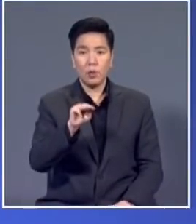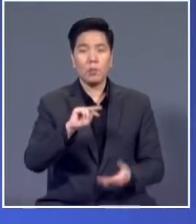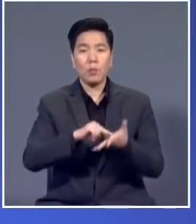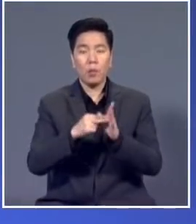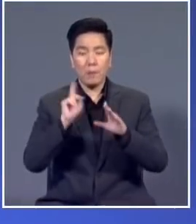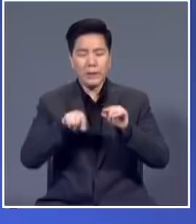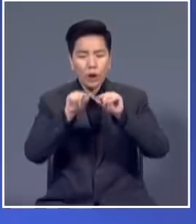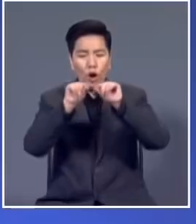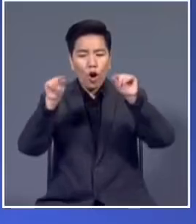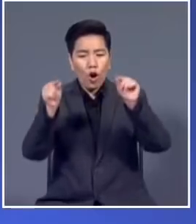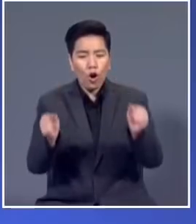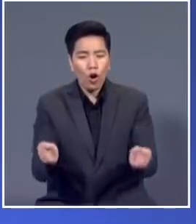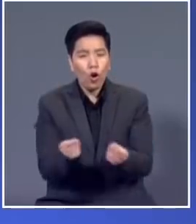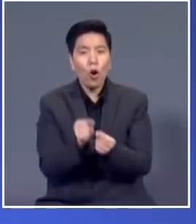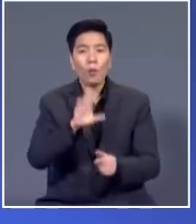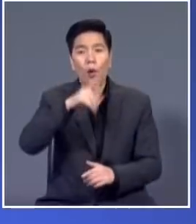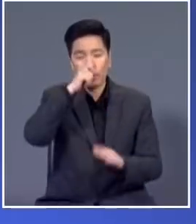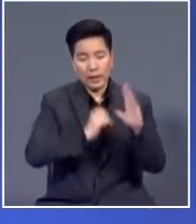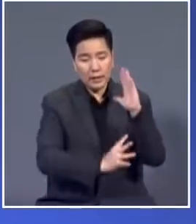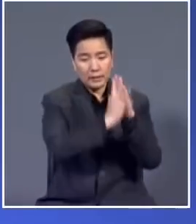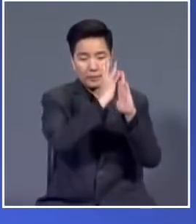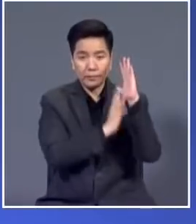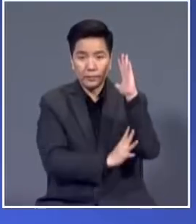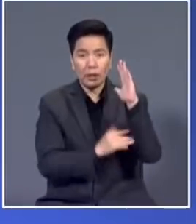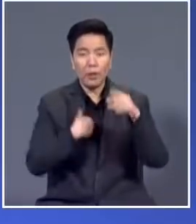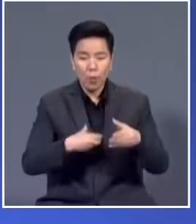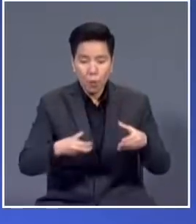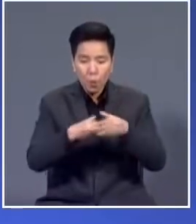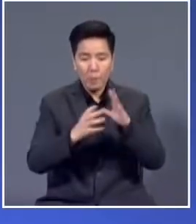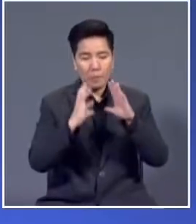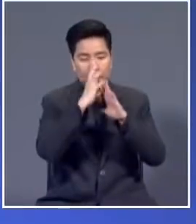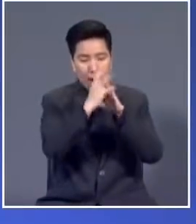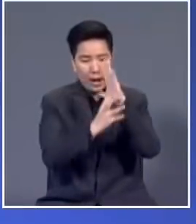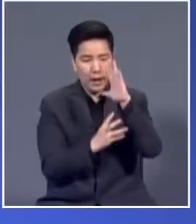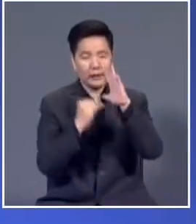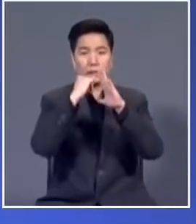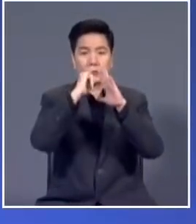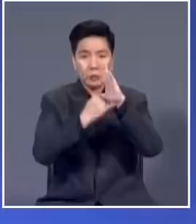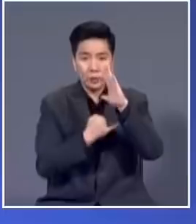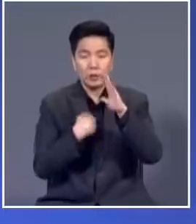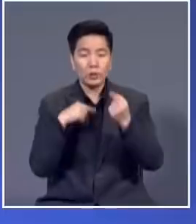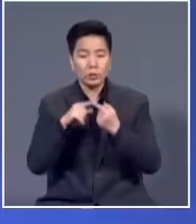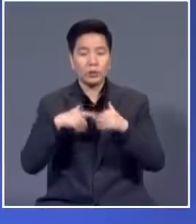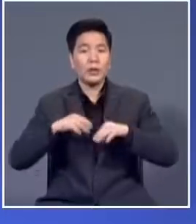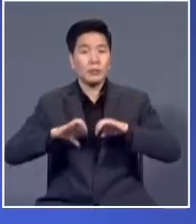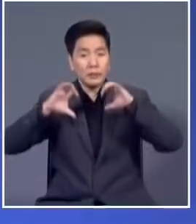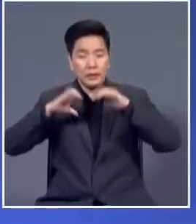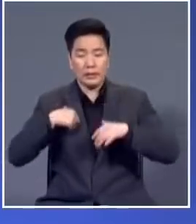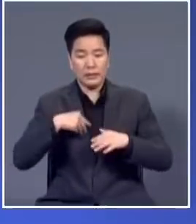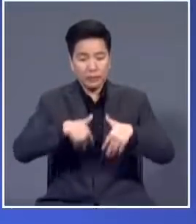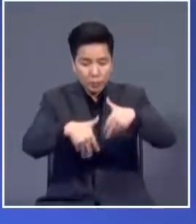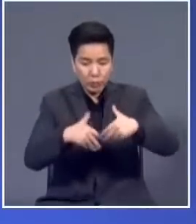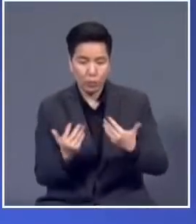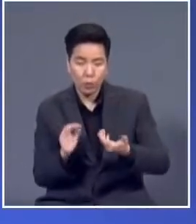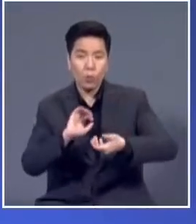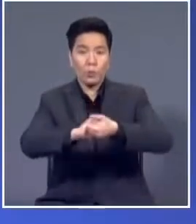ตร์ชาติที่จะเป็นกรอบใหญ่ให้กับยุทธศาสตร์จังหวัดกลุ่มจังหวัดภาคในการพัฒนาท้องถิ่นด้วยกลไกประชารัฐทั้งนี้หาก